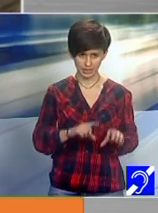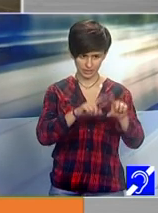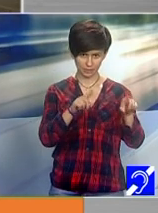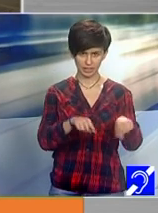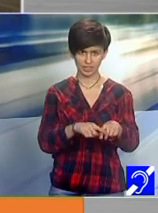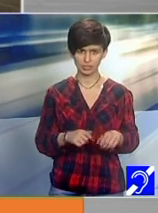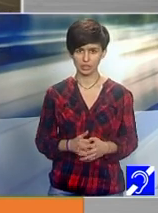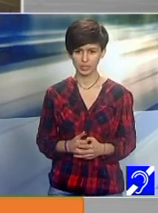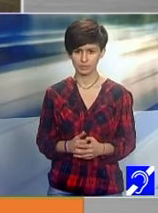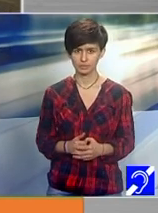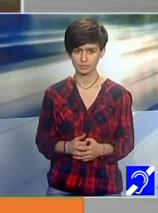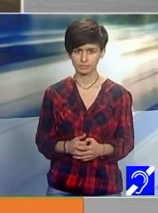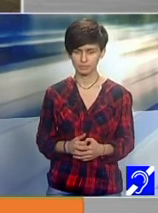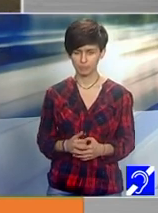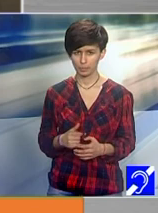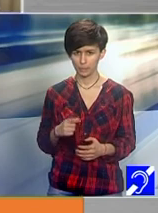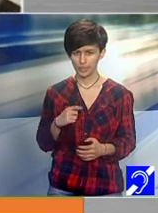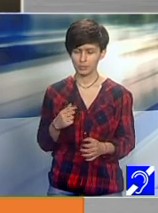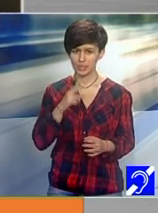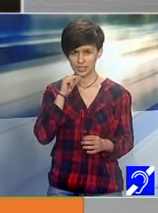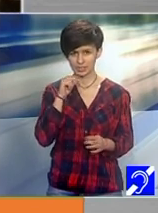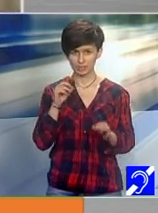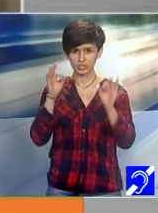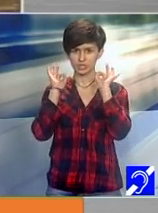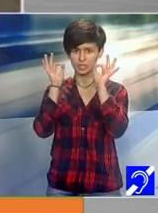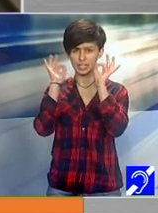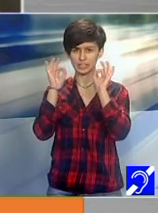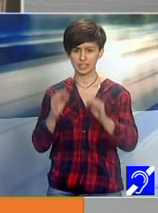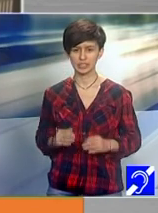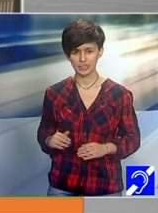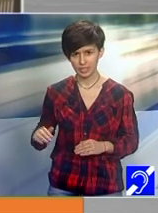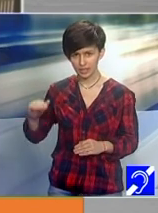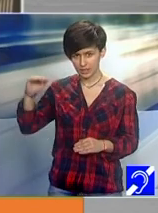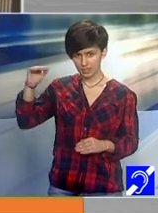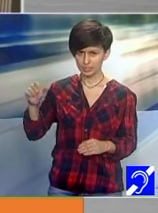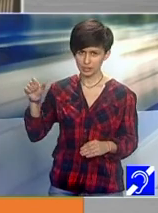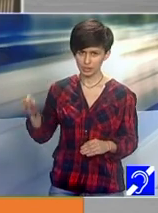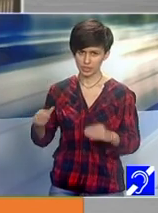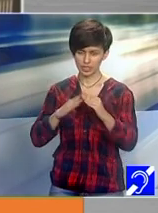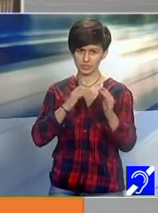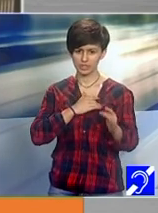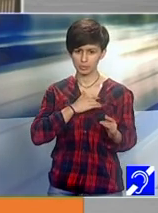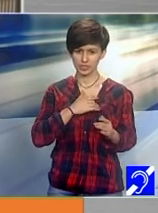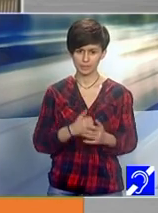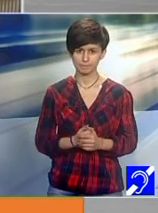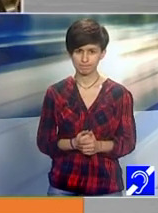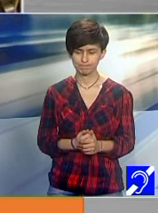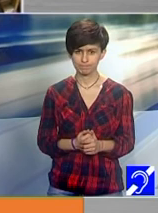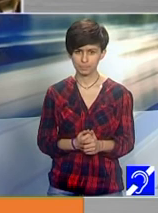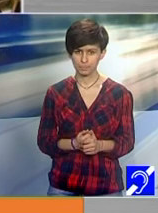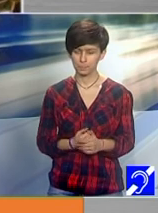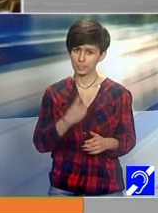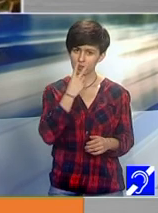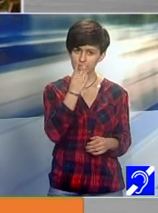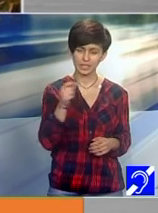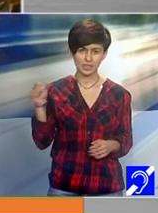prin care ei certificau calitatea de crescător de fermier. Te durea inima când mergeai la apia și vedeai cum bătrâni de